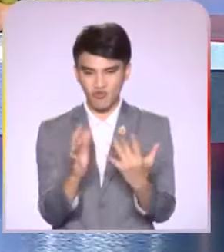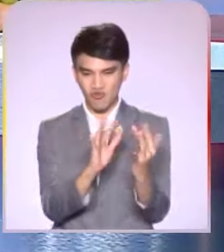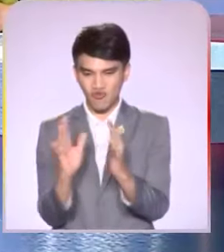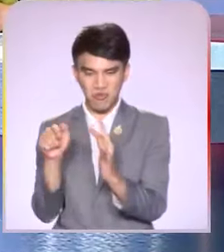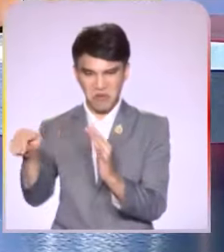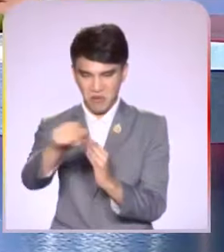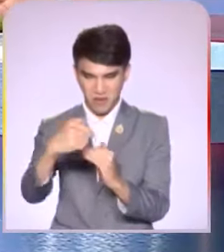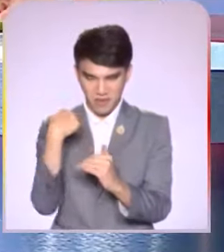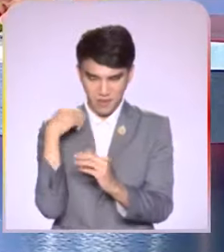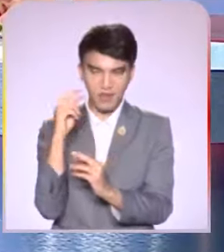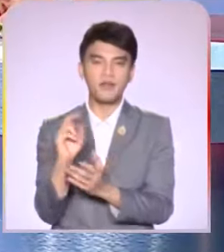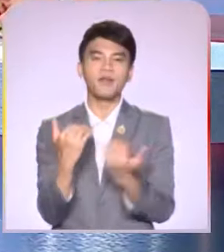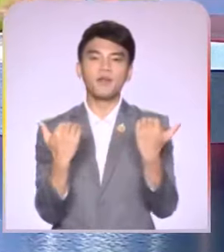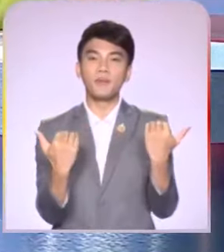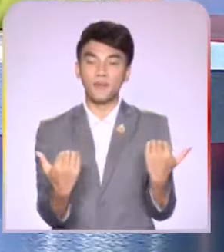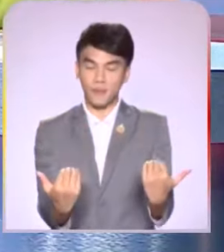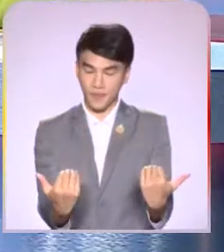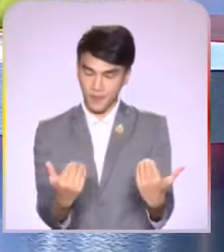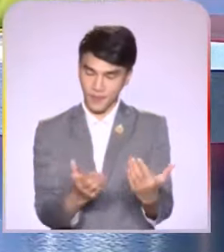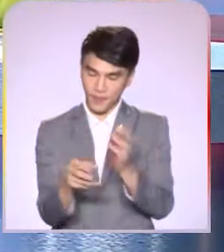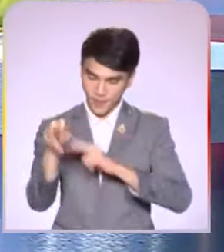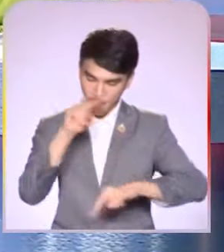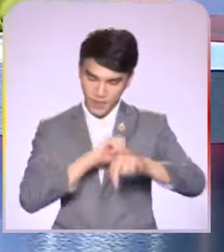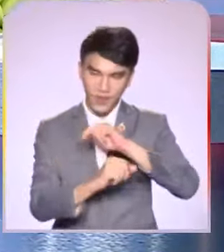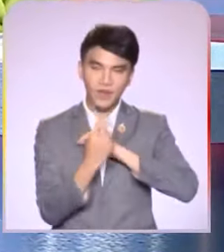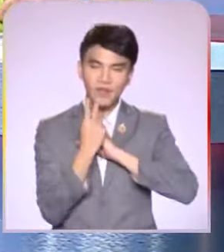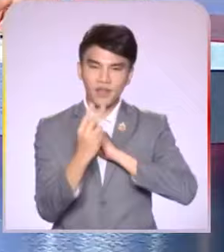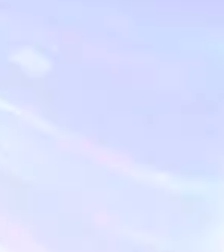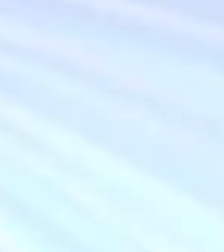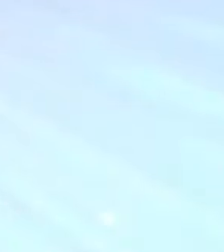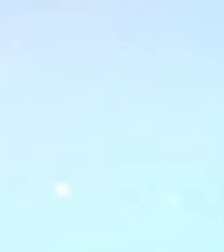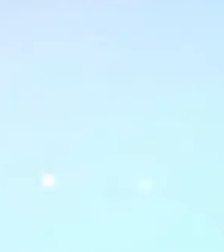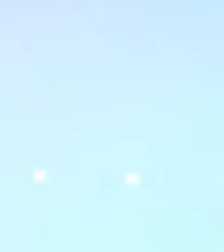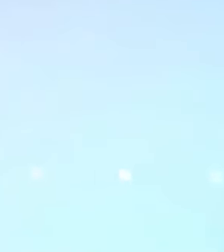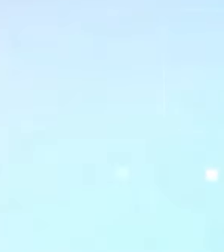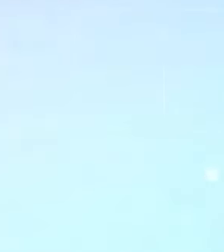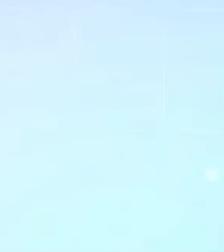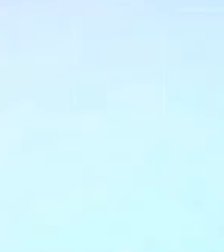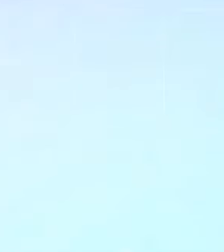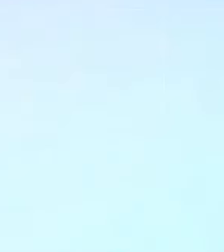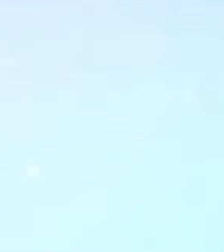ใช ่ไม่เป็นไรเดี๋ยวทางคุณนิกใช่ไหมคุณนิกสารพิษวิทยาลงพื้นที่นะครับคุณผู้ชมครับ